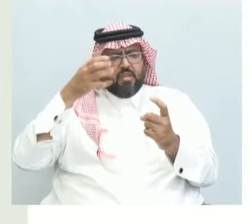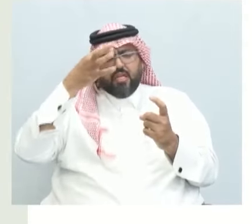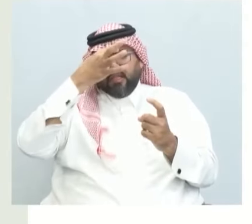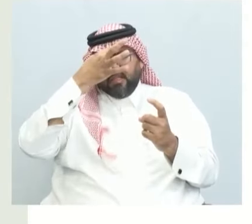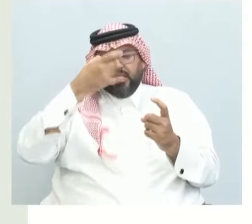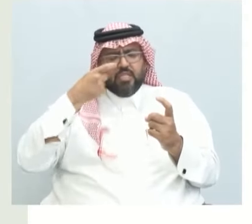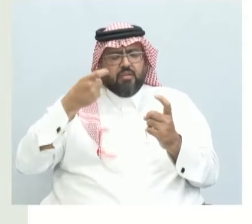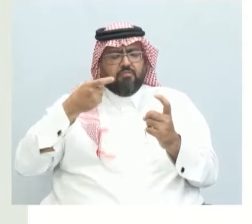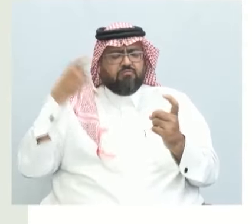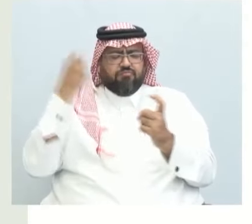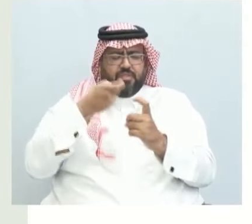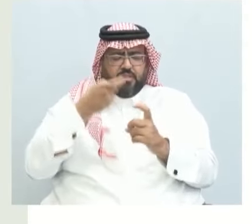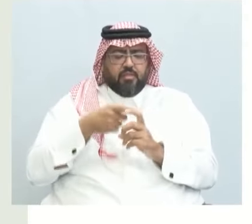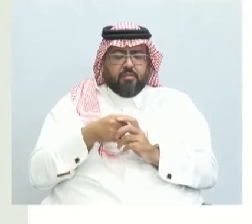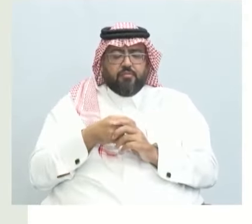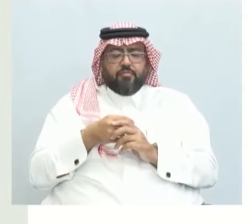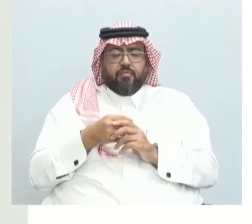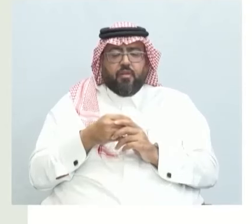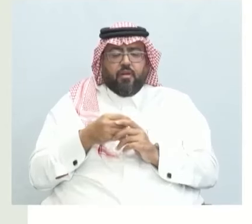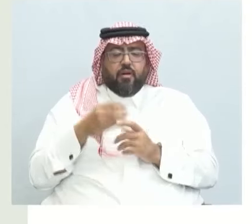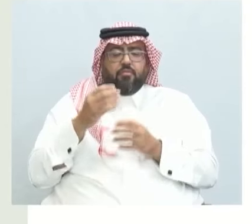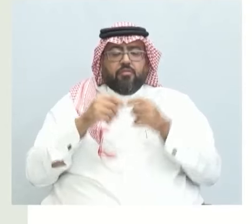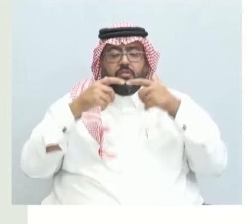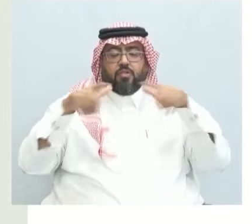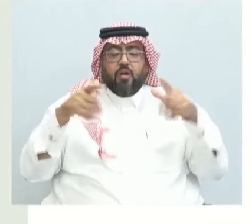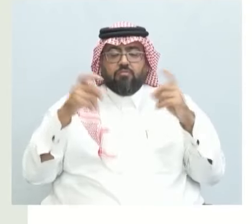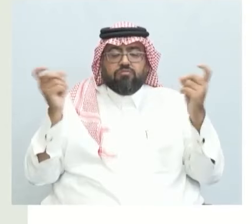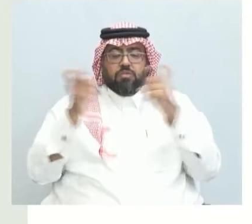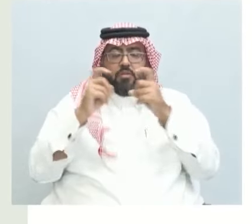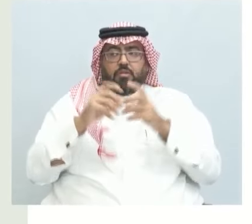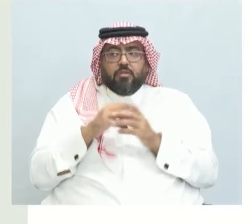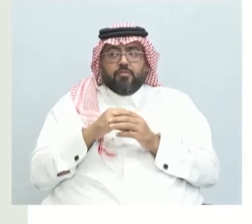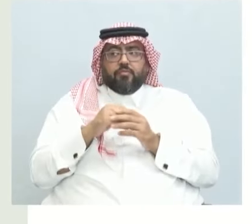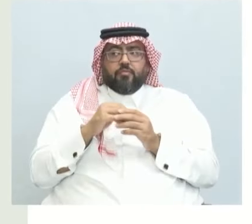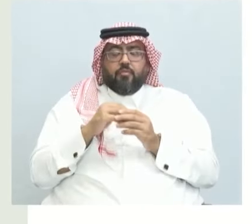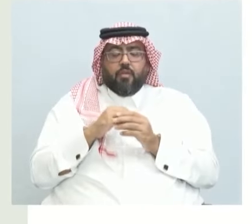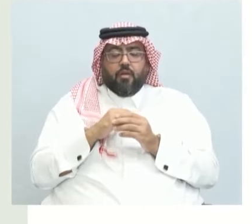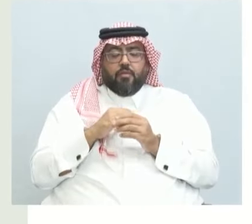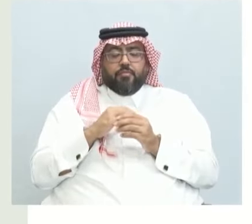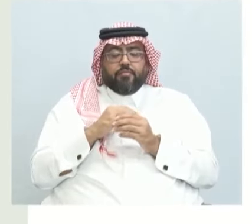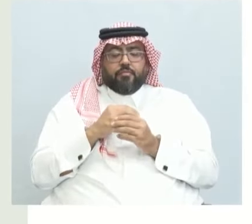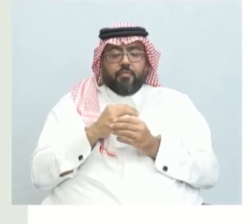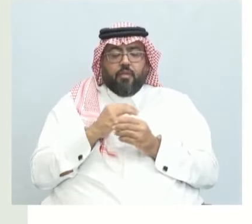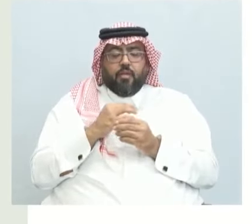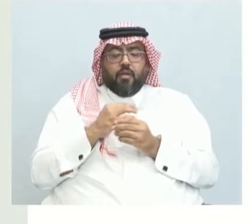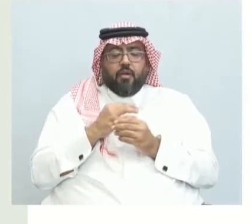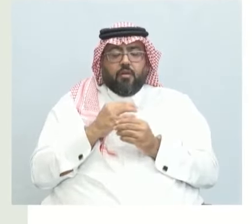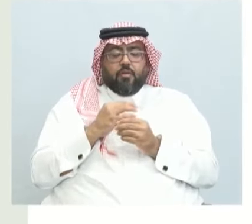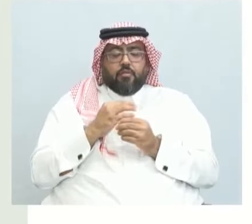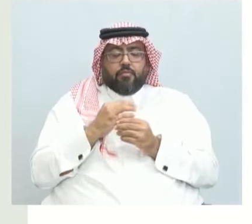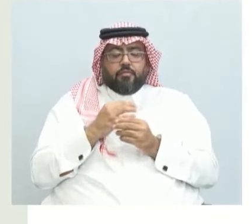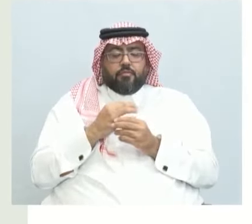ان العصر الجاه وانتشار الحروب ما راي هل هذا صحيح معنى ان الجاهليه هو السفه والطيش وانتشار الحروب ام ان التسميه الحقيقيه